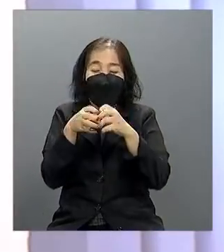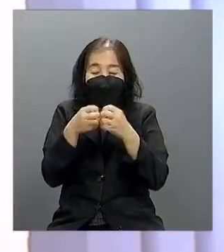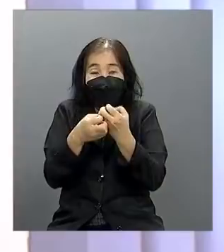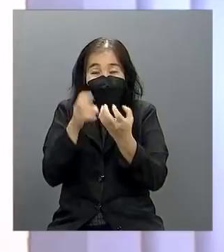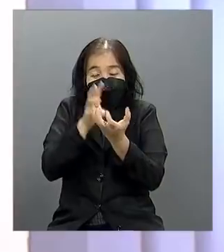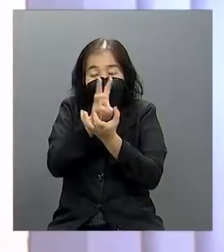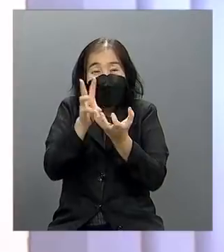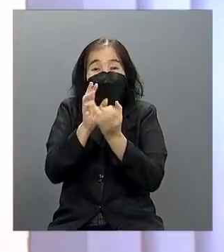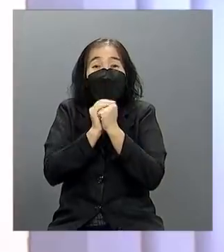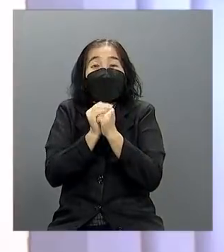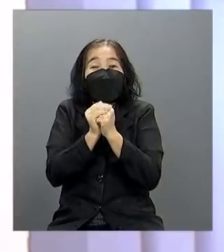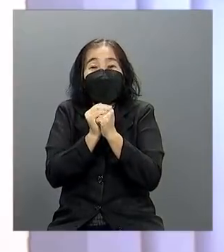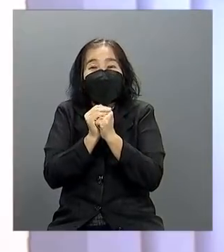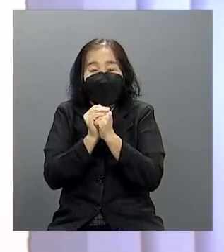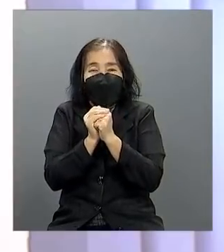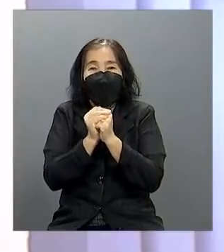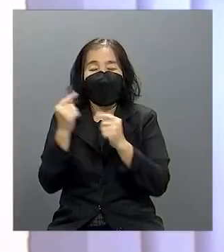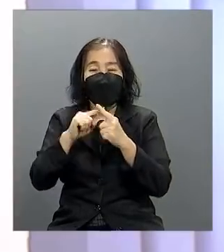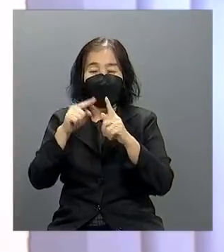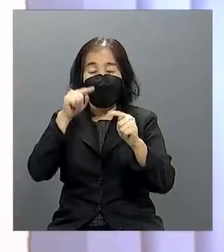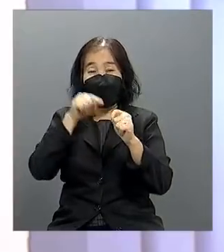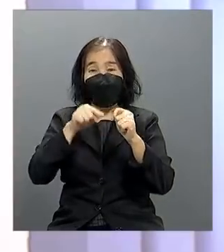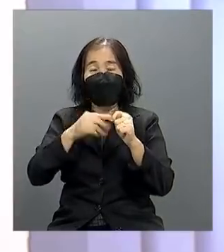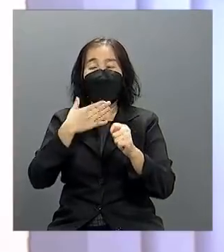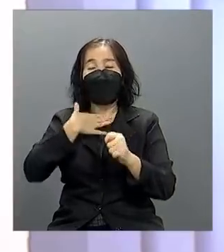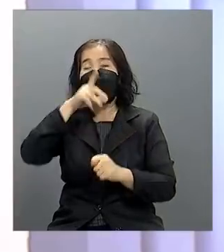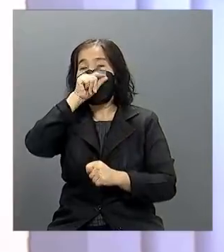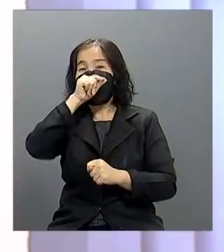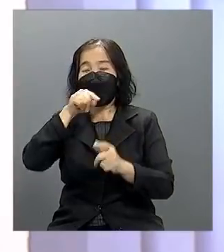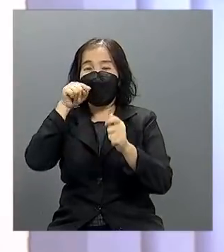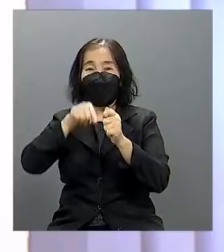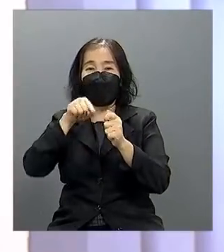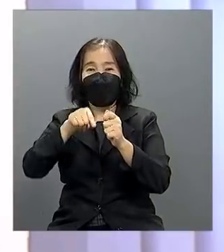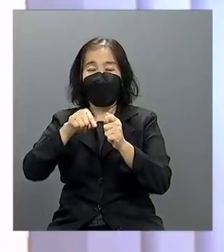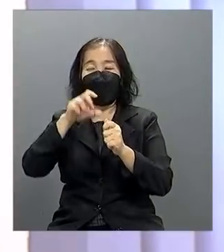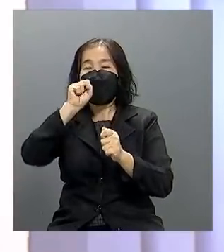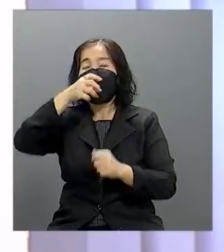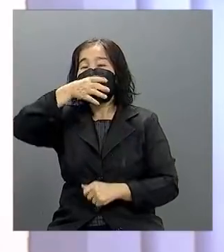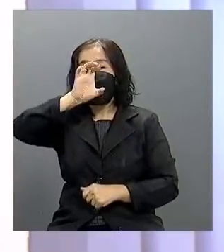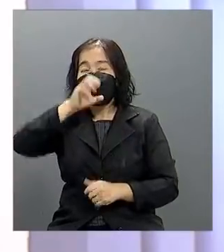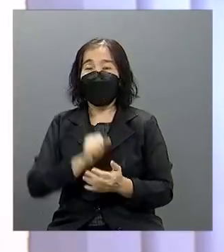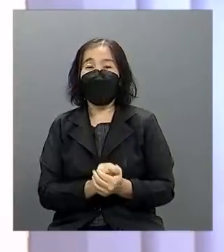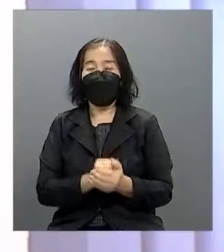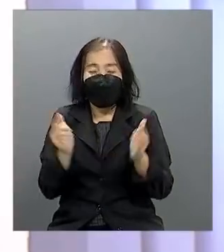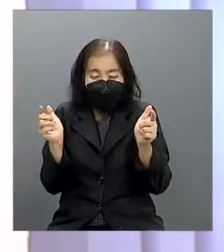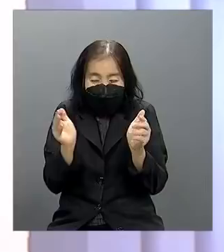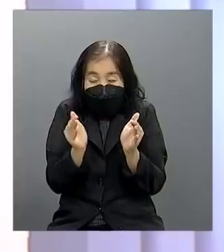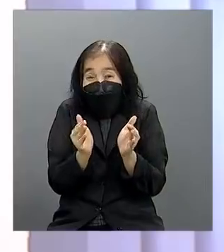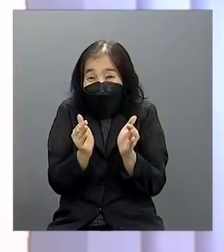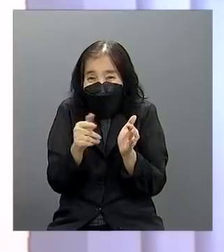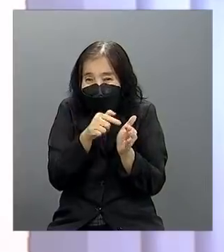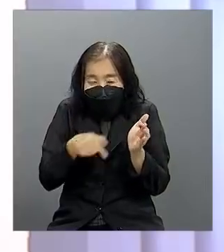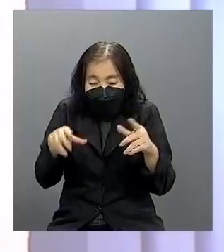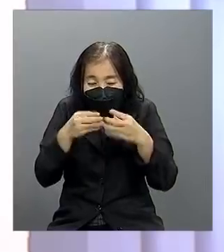ที่อยู่ตำบลคลองไก่เถื่อนอำเภอคลองหาดจังหวัดสระแก้วค่ะเป็นพื้นที่เล็กๆนะคะที่พัฒนาจากศูนย์วิจัยสมุนไพร